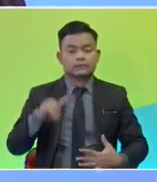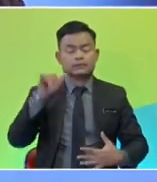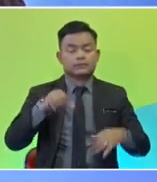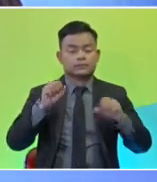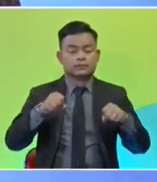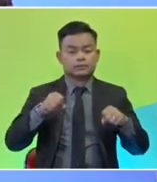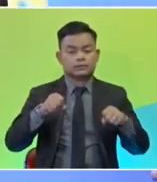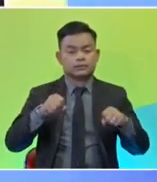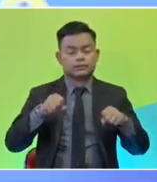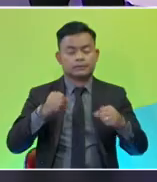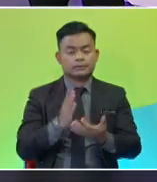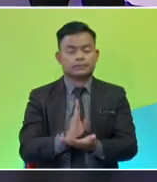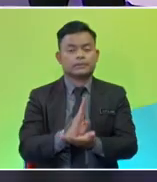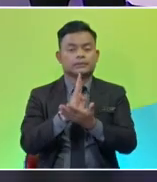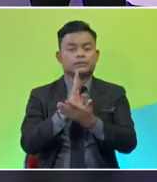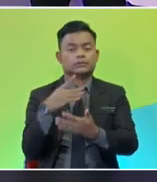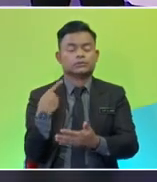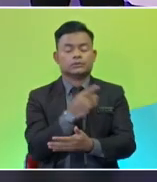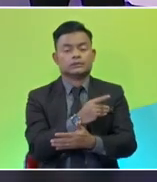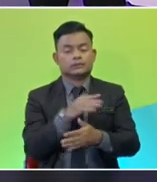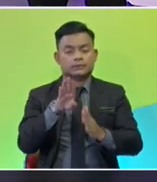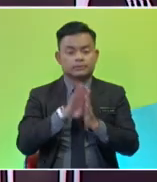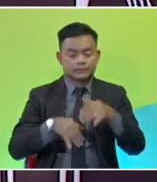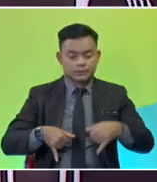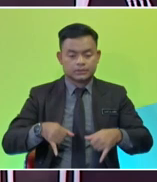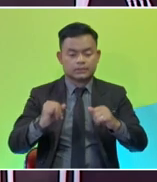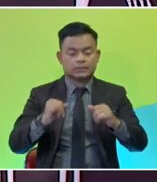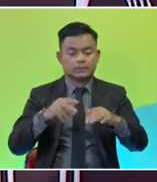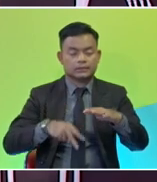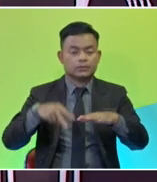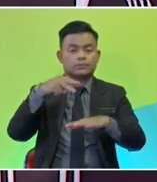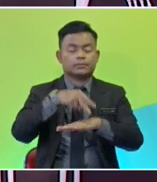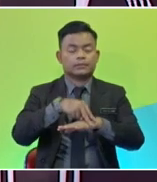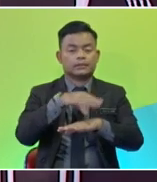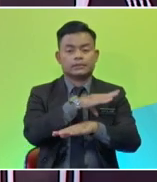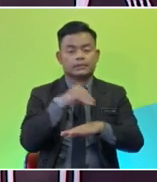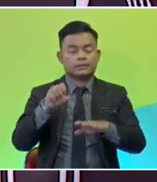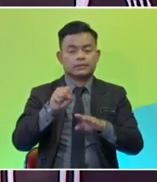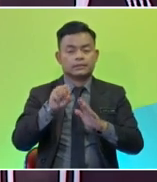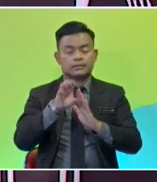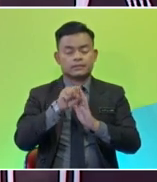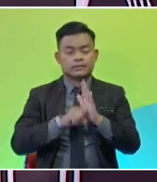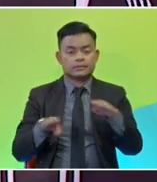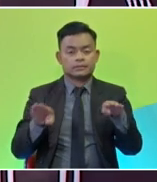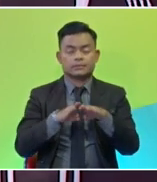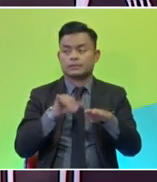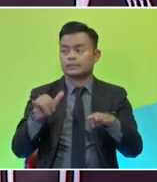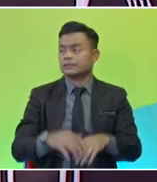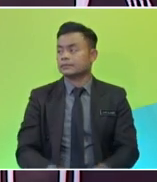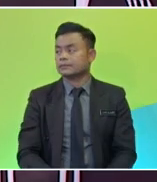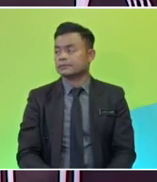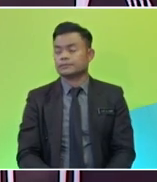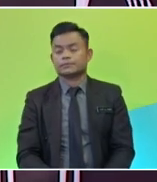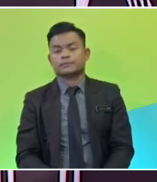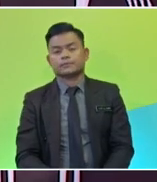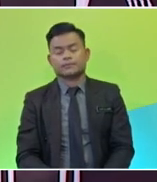sebagainya sementara itu kalau murid-murid di rumah pastikan ya ketika menggunakan gunting ini perlu berhati-hatilah sebab dia Alat yang tajam